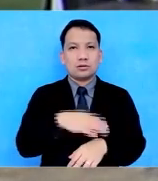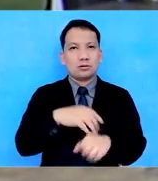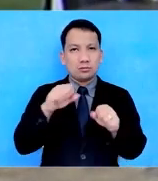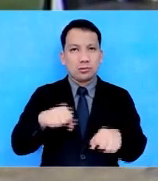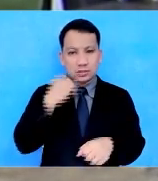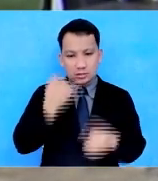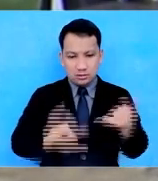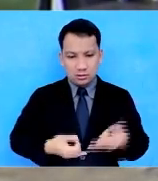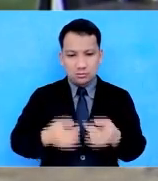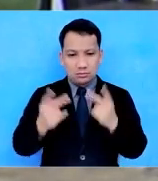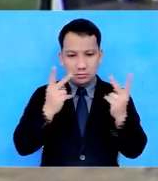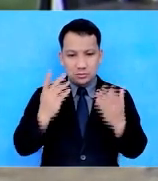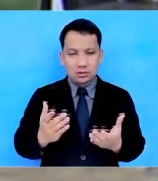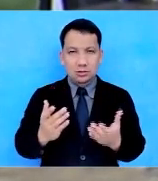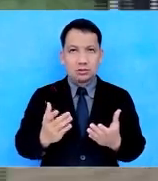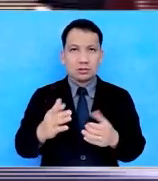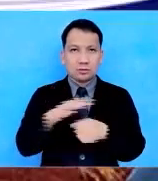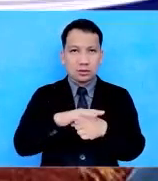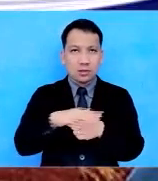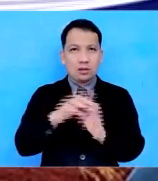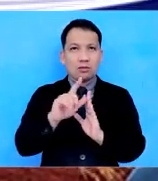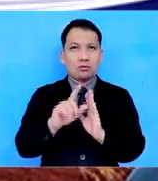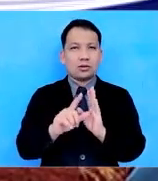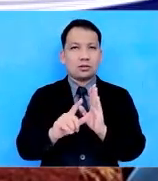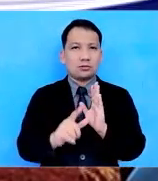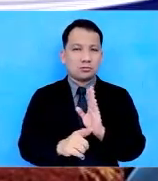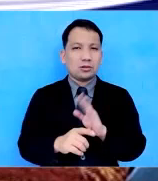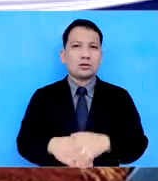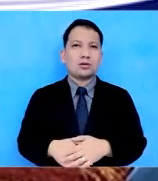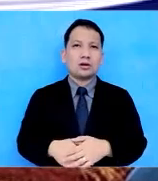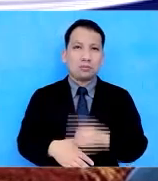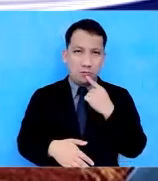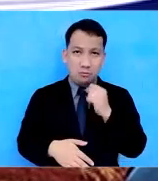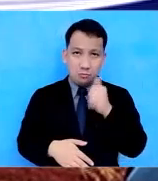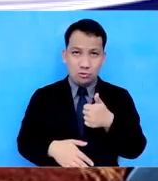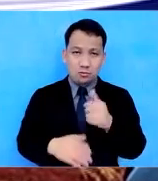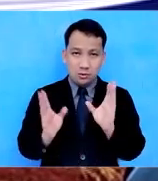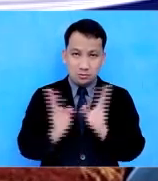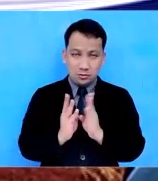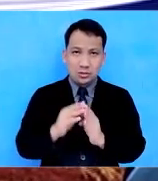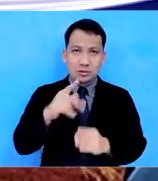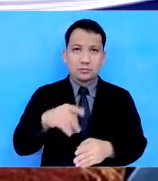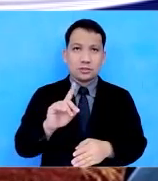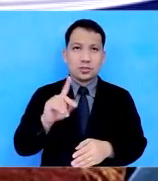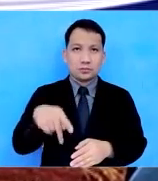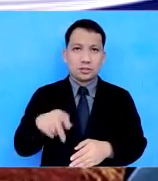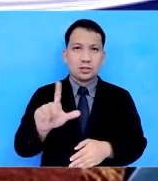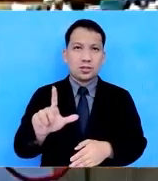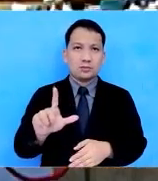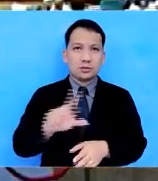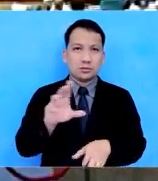bilang guest sa pagdinig ng local bills. Bukas magkakaroon ng pagpupulong ang PDP Laban kaugnay sa charter